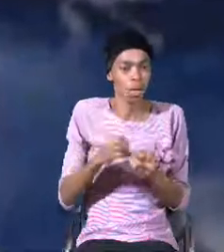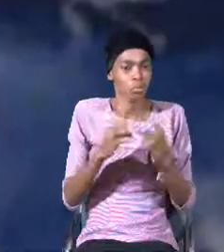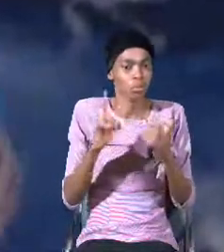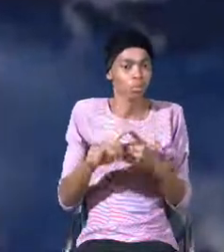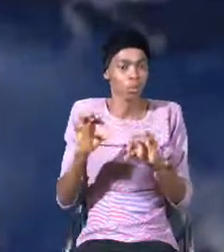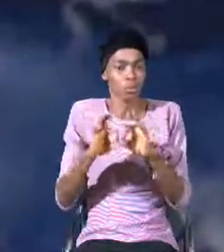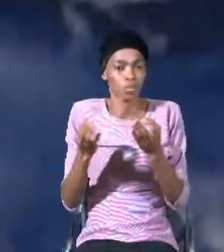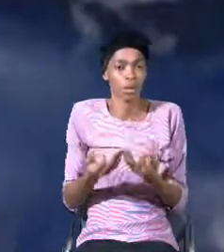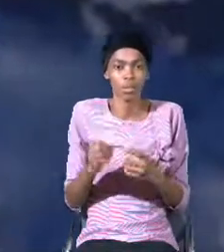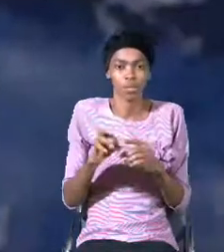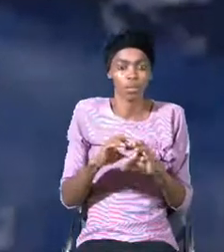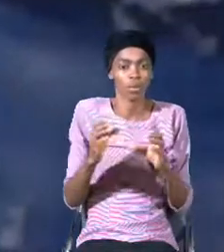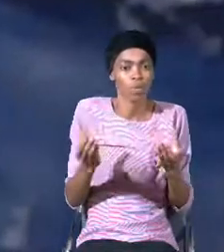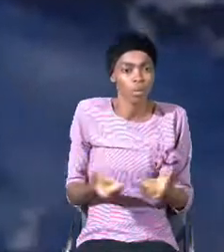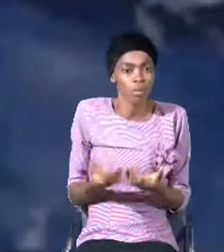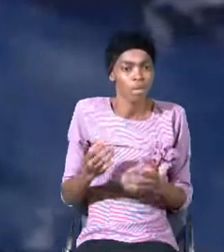et pour la communauté.